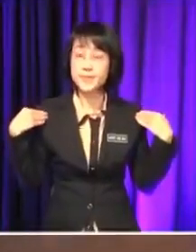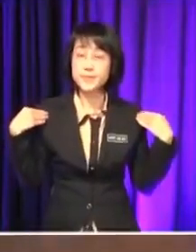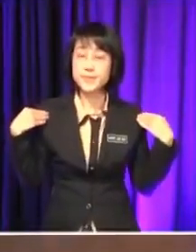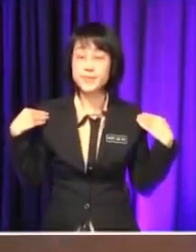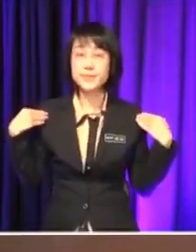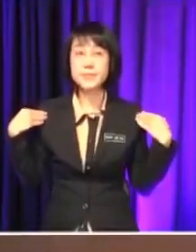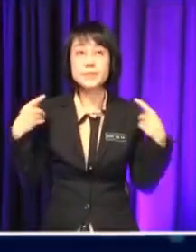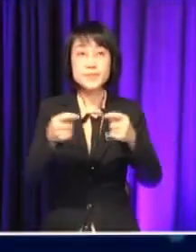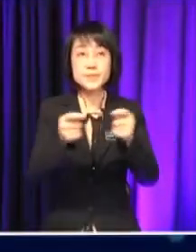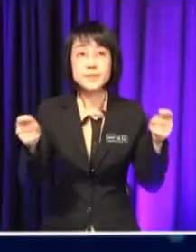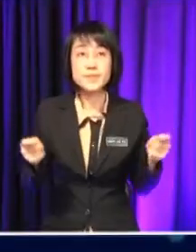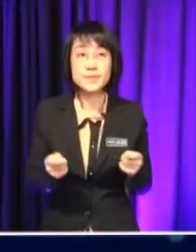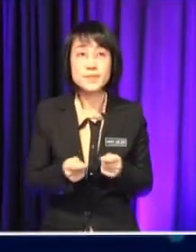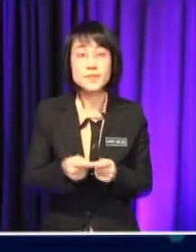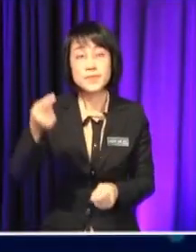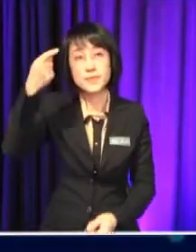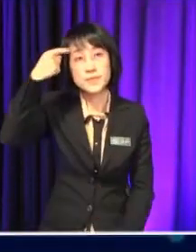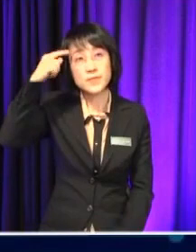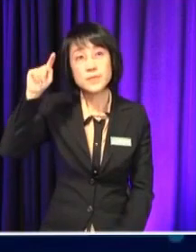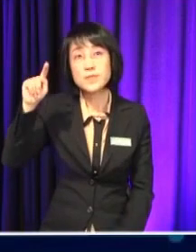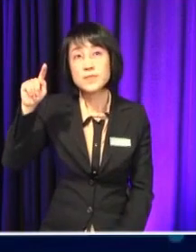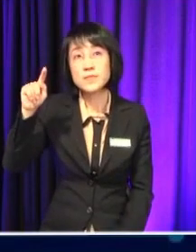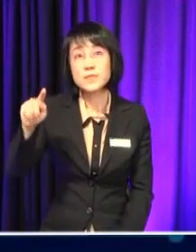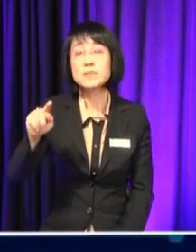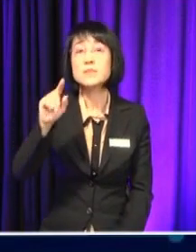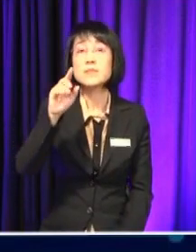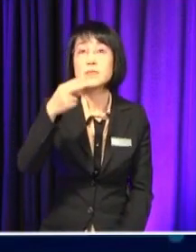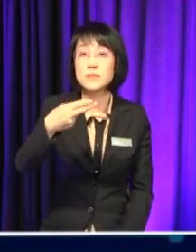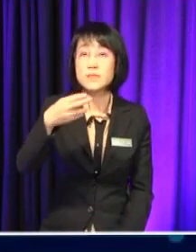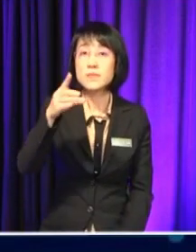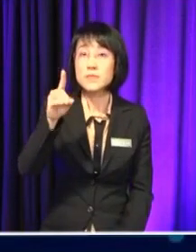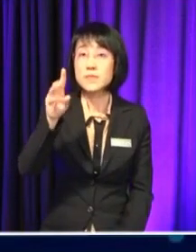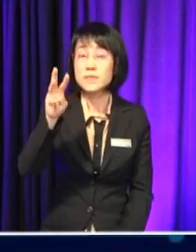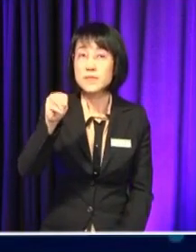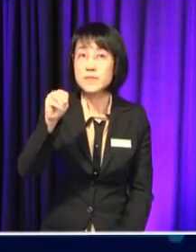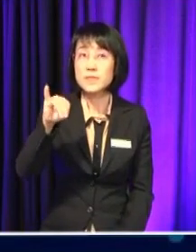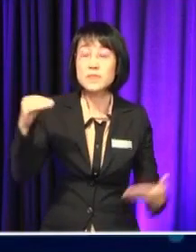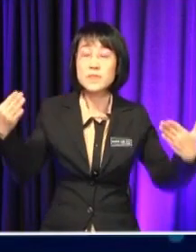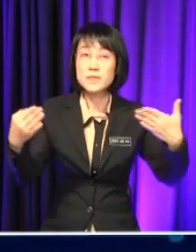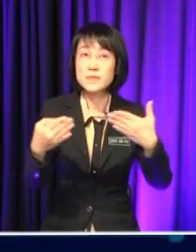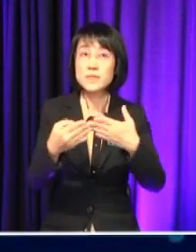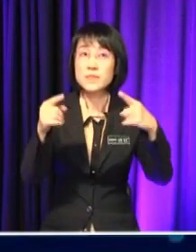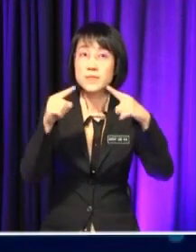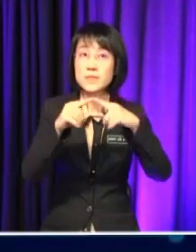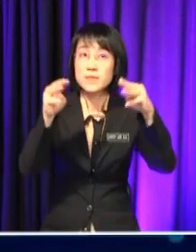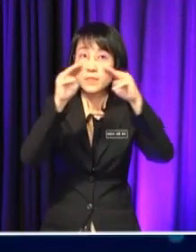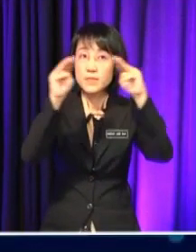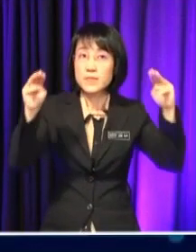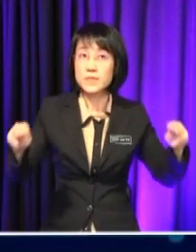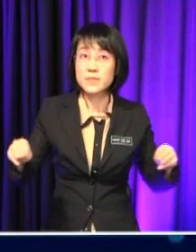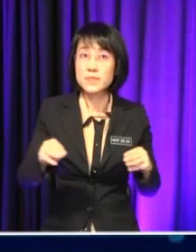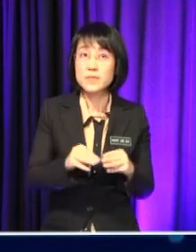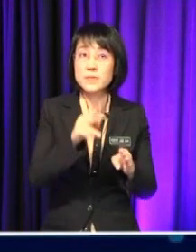port untuk ee untuk HDMI yang akan disambungkan ke monitor dan juga kabel